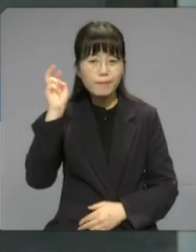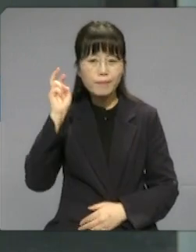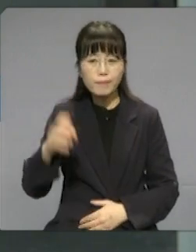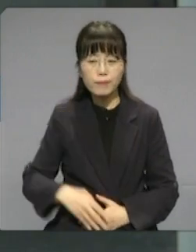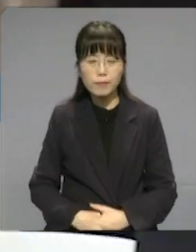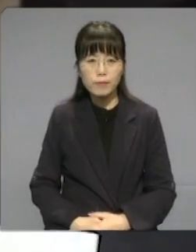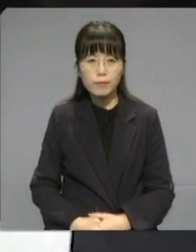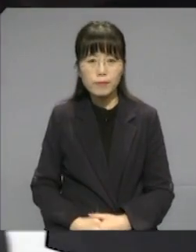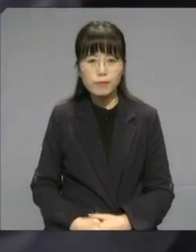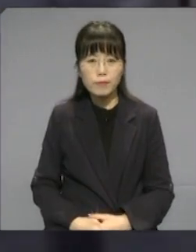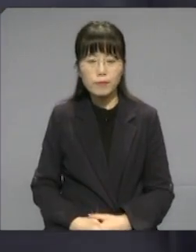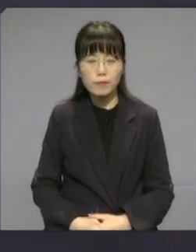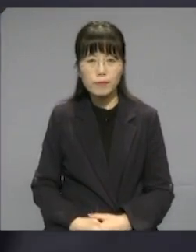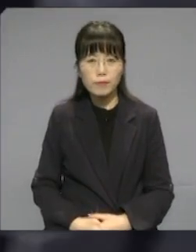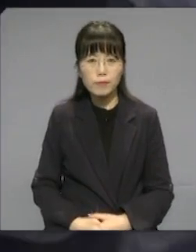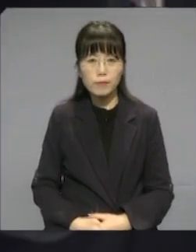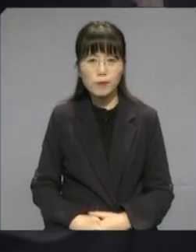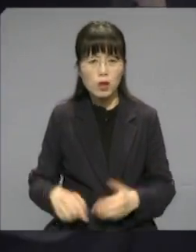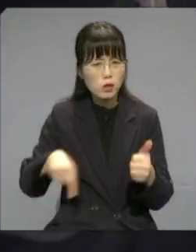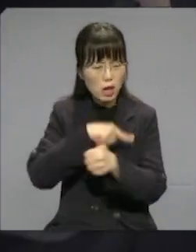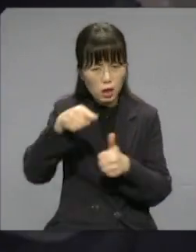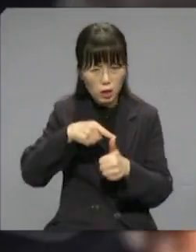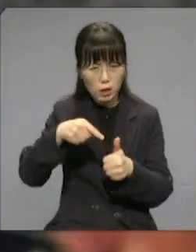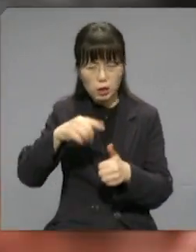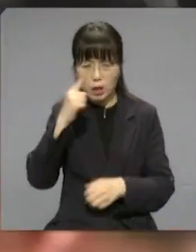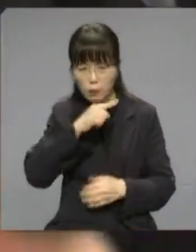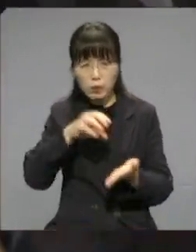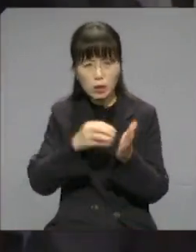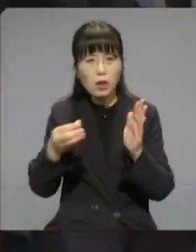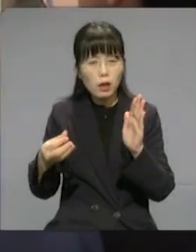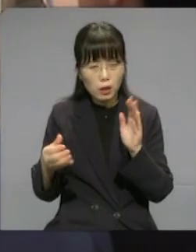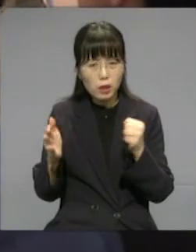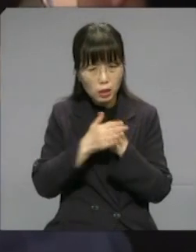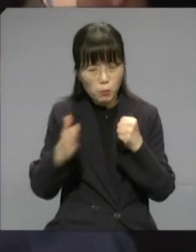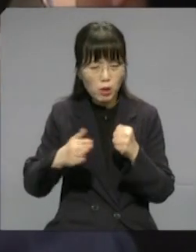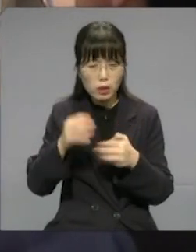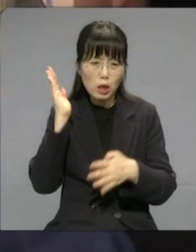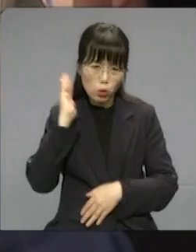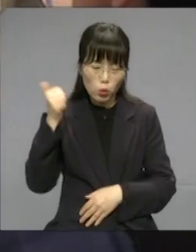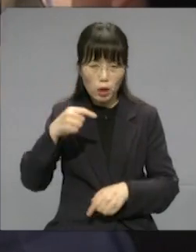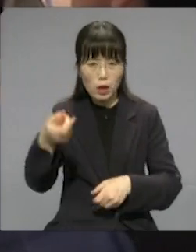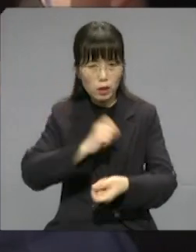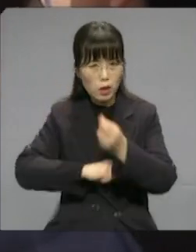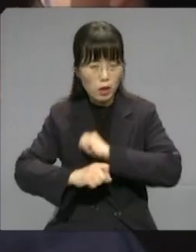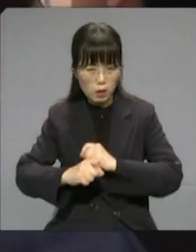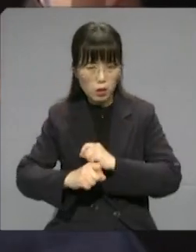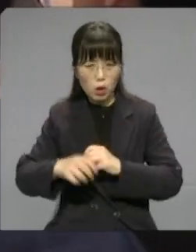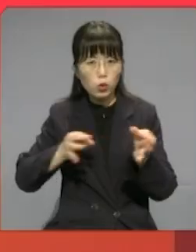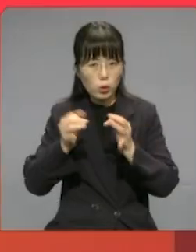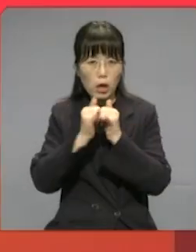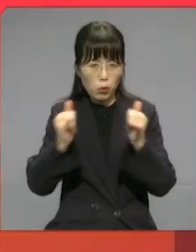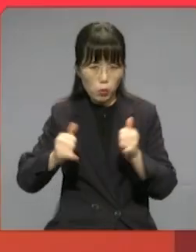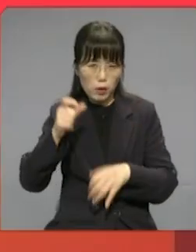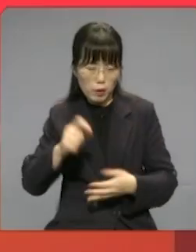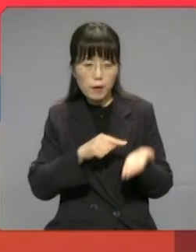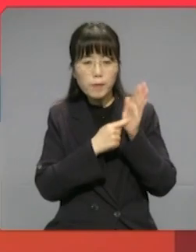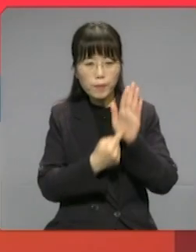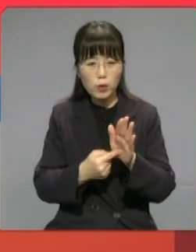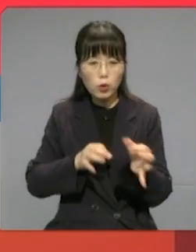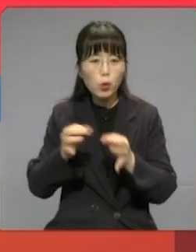안 되잖아요 상황이 이렇다 보니 대통령까지 나서 소상공인의 생존을 강조했습니다